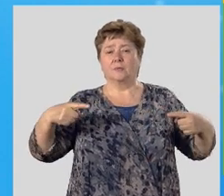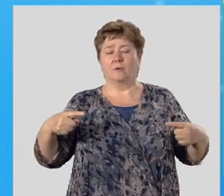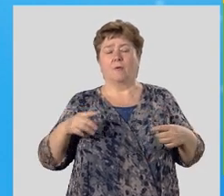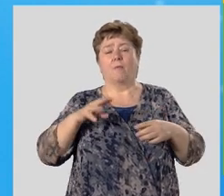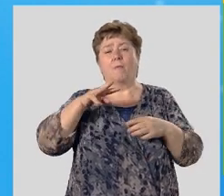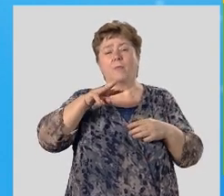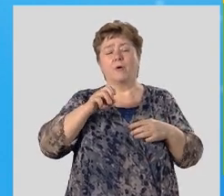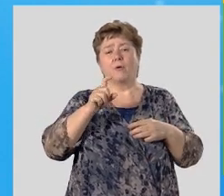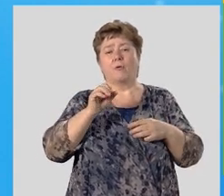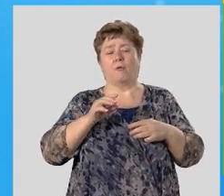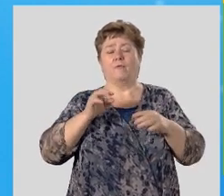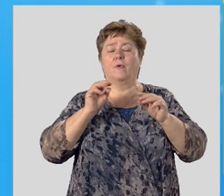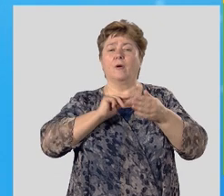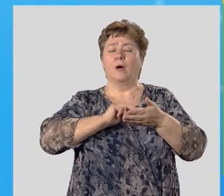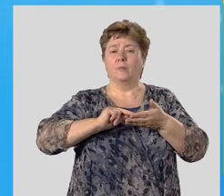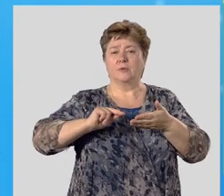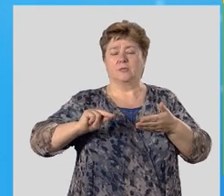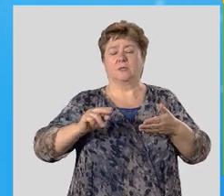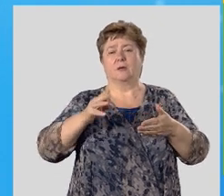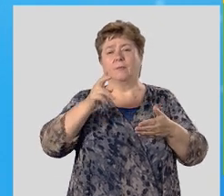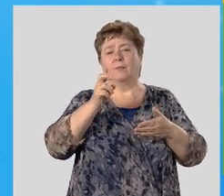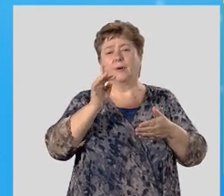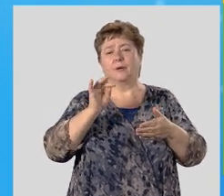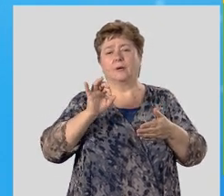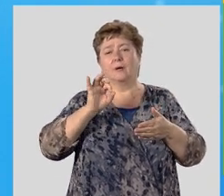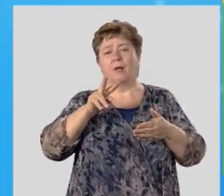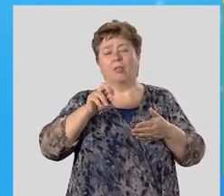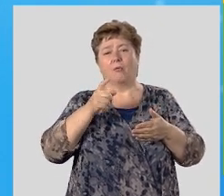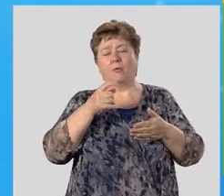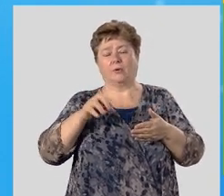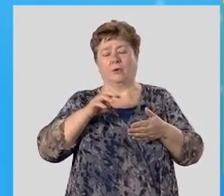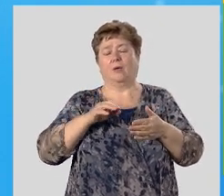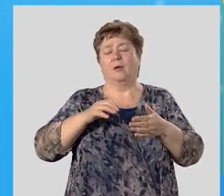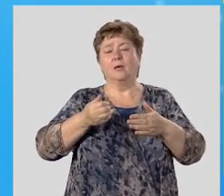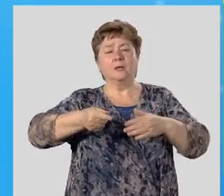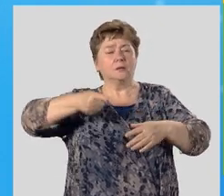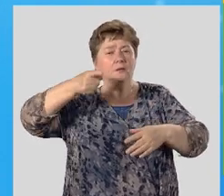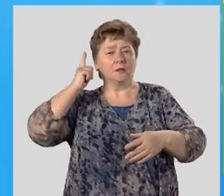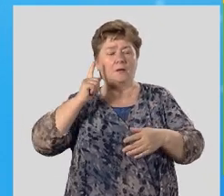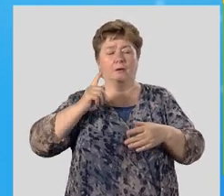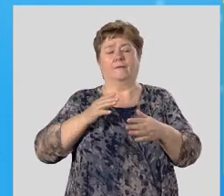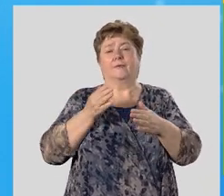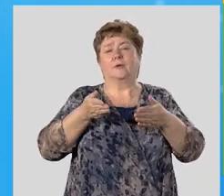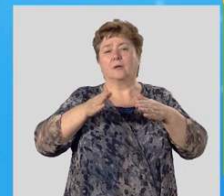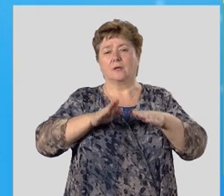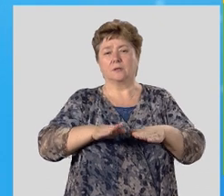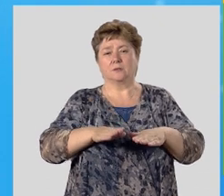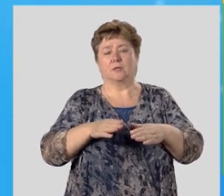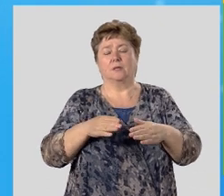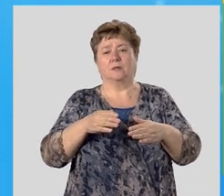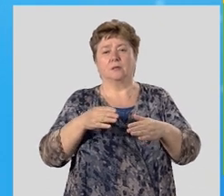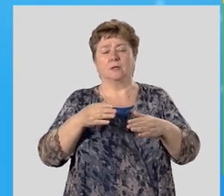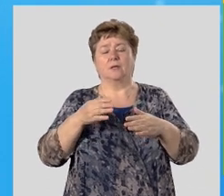Разнообразие мхов описывает бриология. Ископаемые останки древних